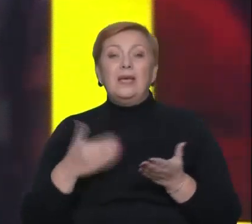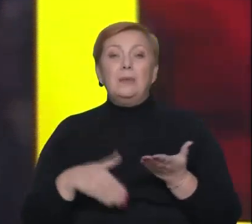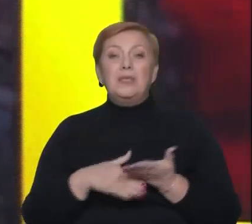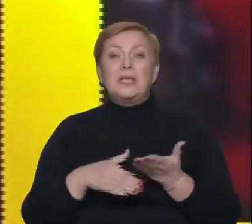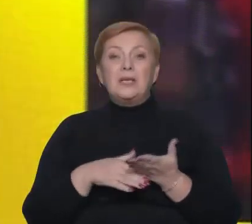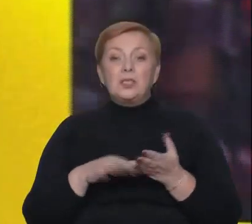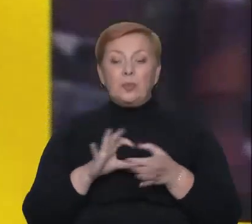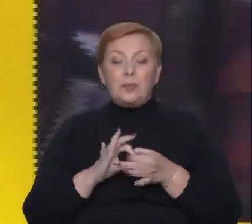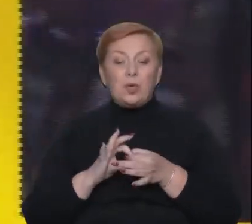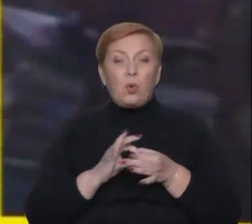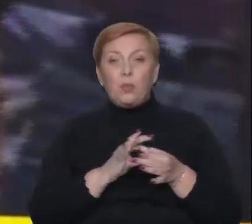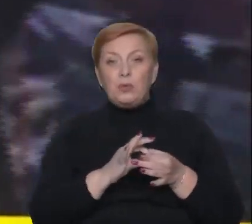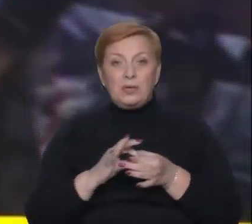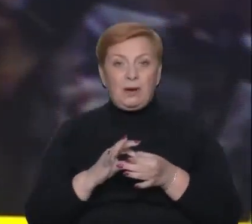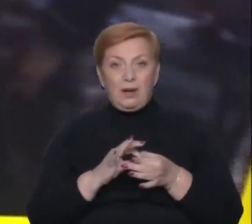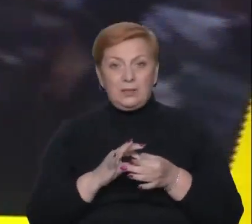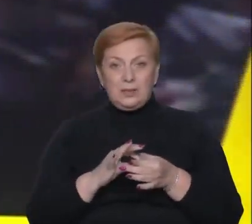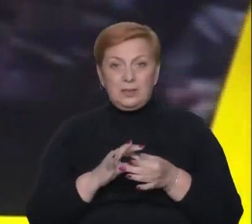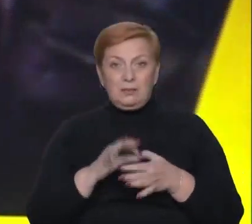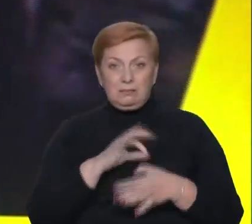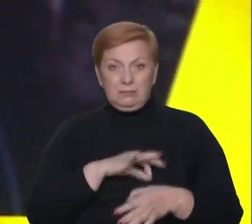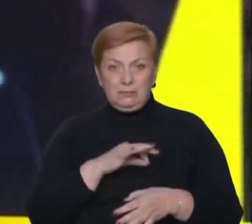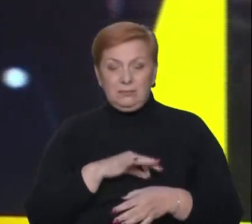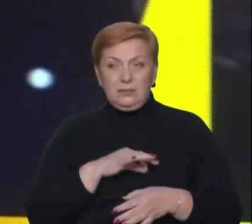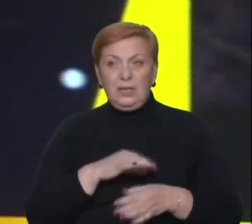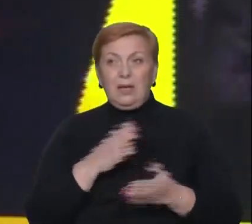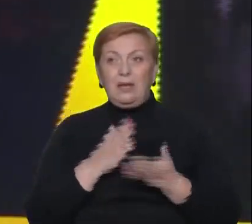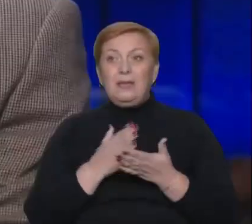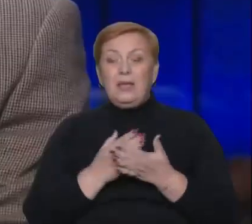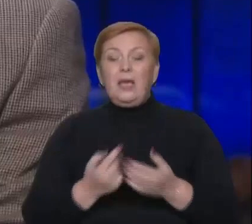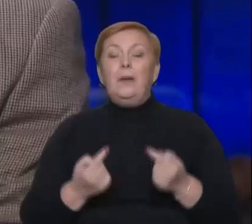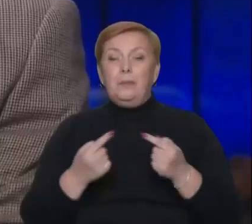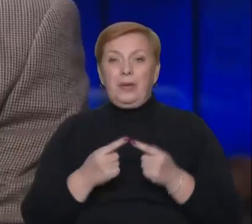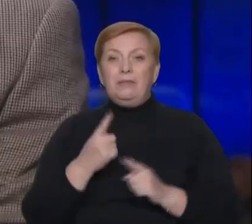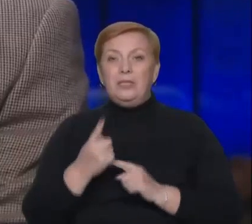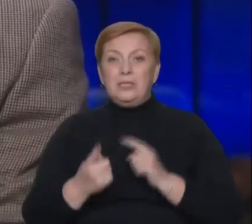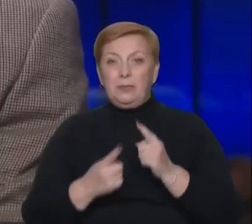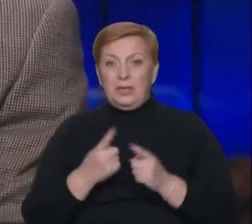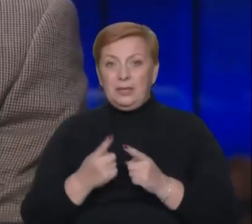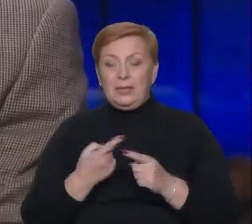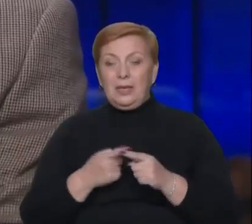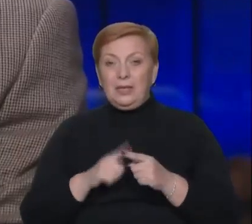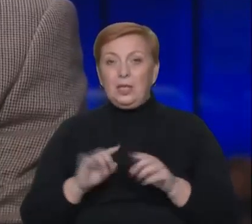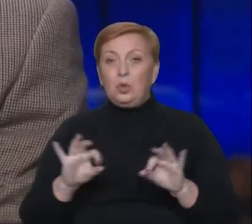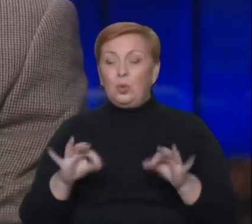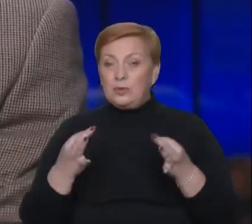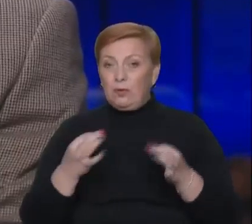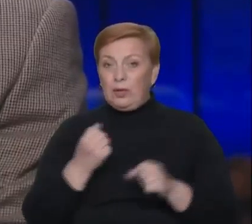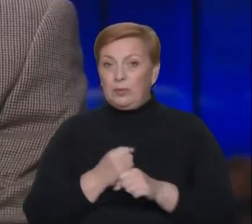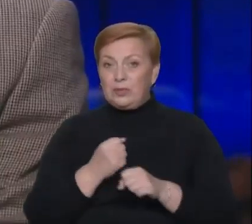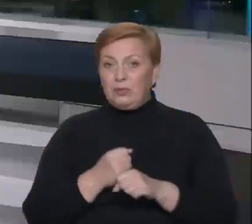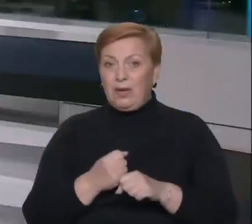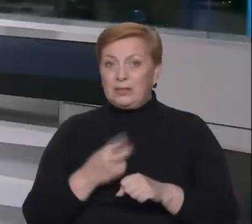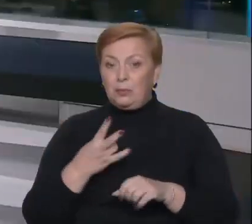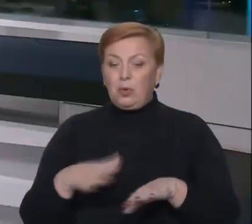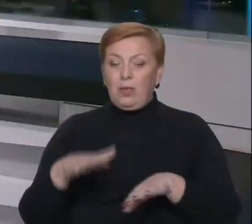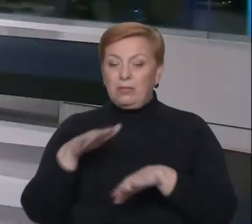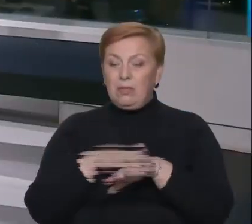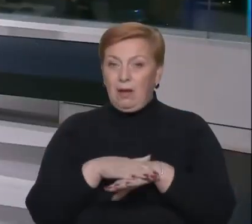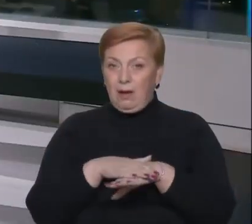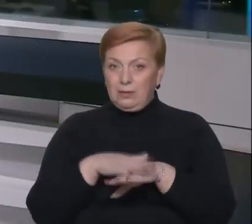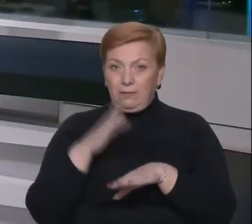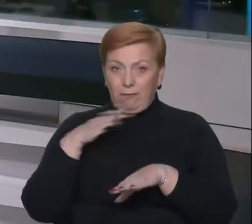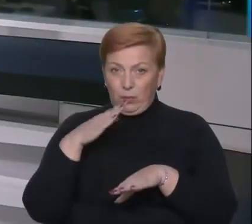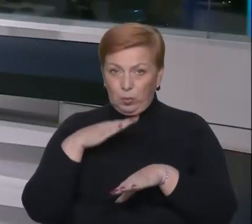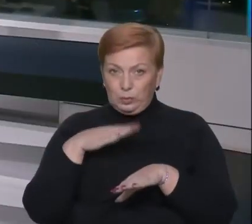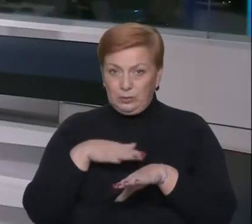Є певні зміни, які дозволяють працювати це на водній поверхні. Тому що, якщо ми кажемо про наземні дроні, якщо кажемо